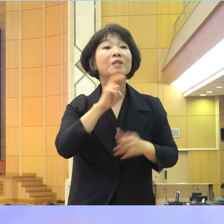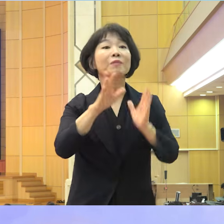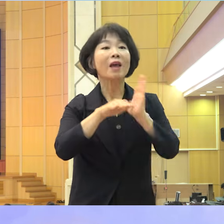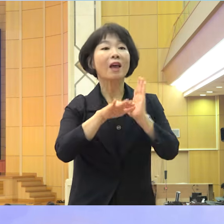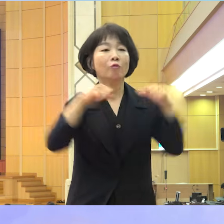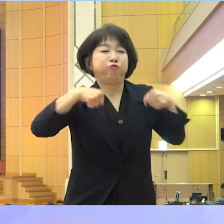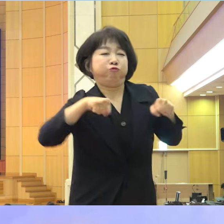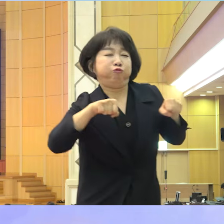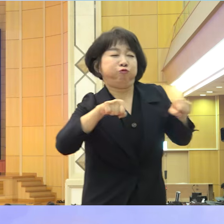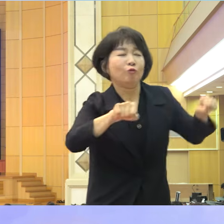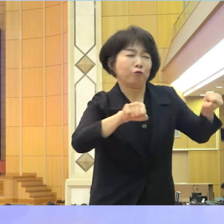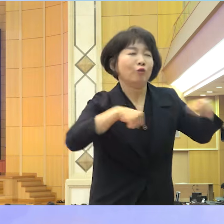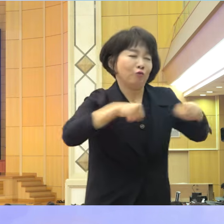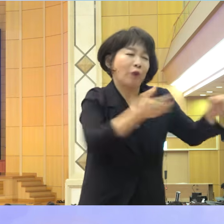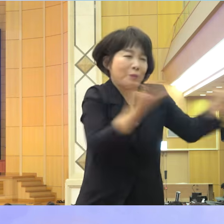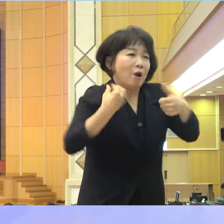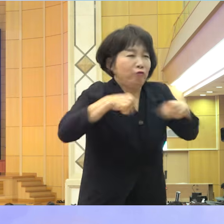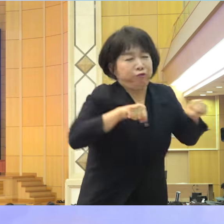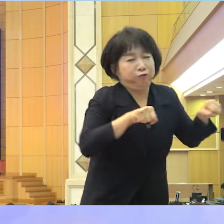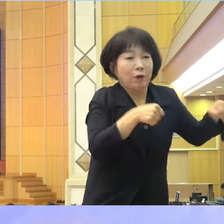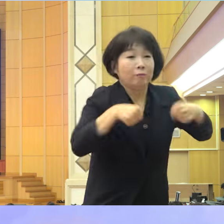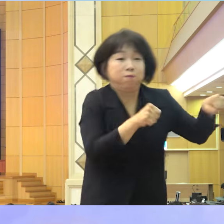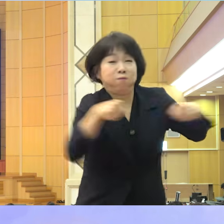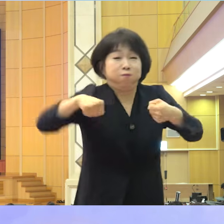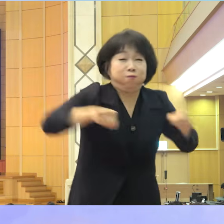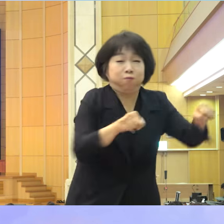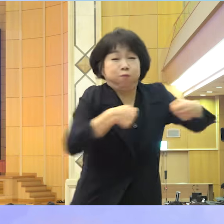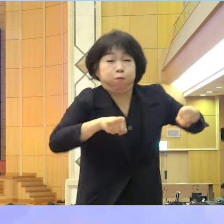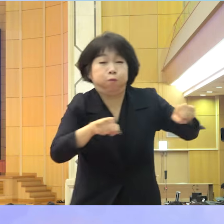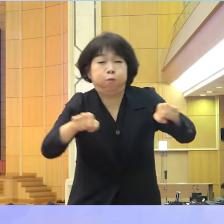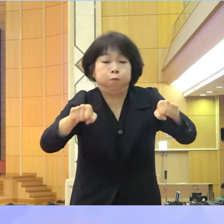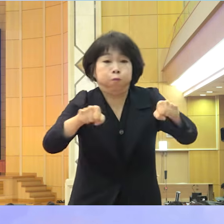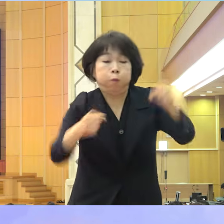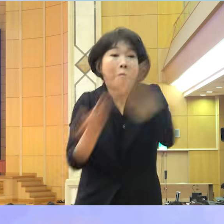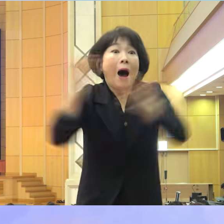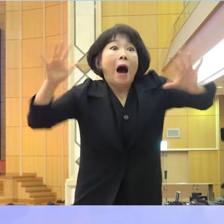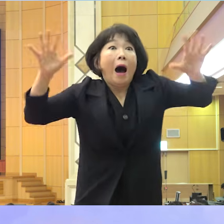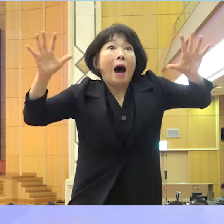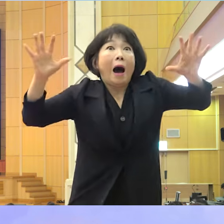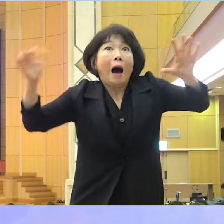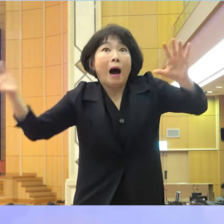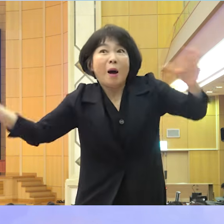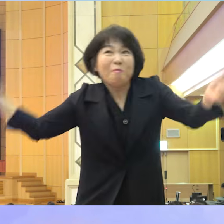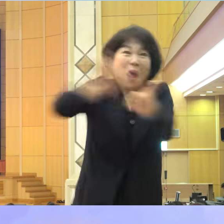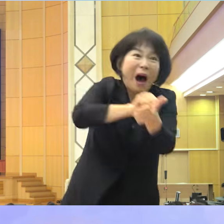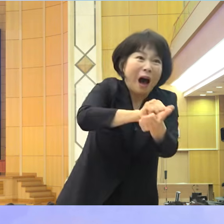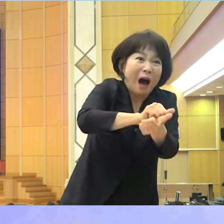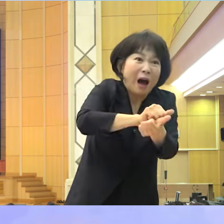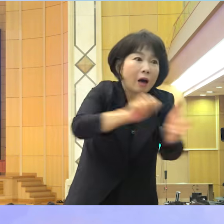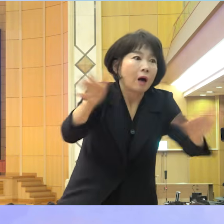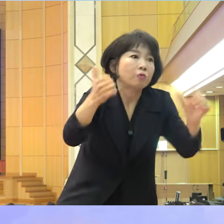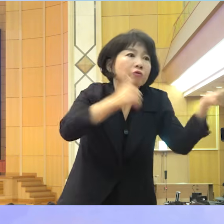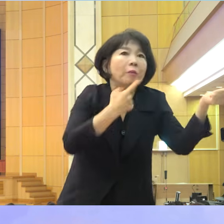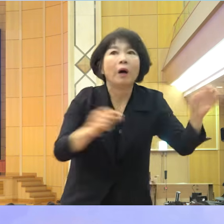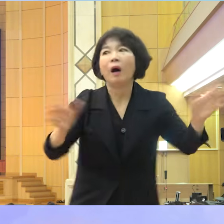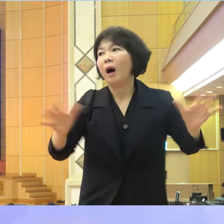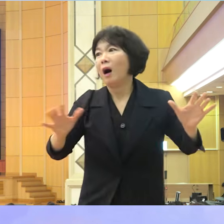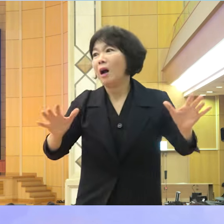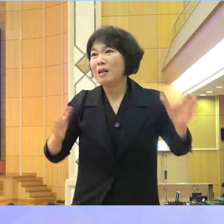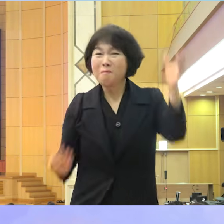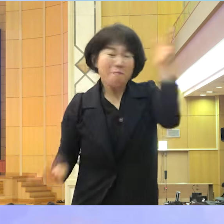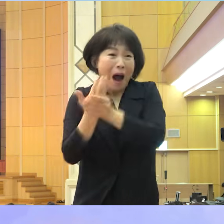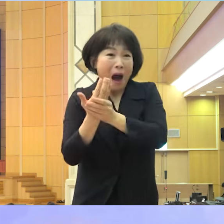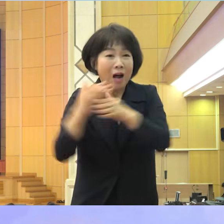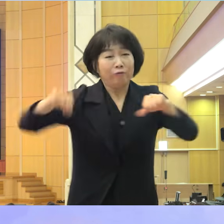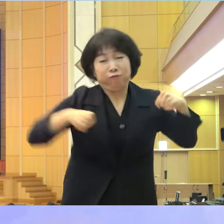가다가 사고를 내가지고 다 죽었다 그랬어요. 그러니까 시간 없으니까